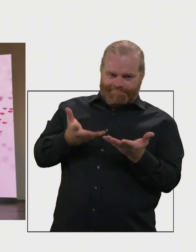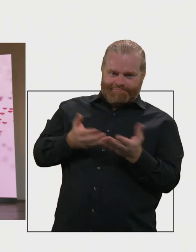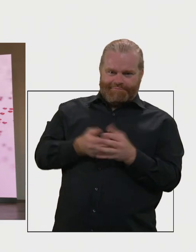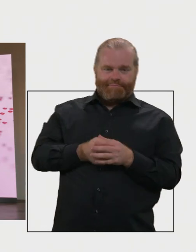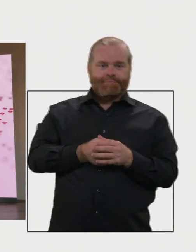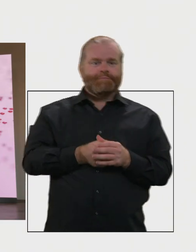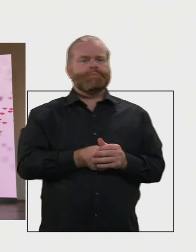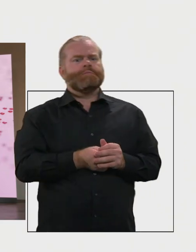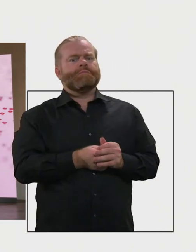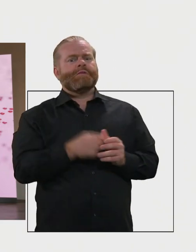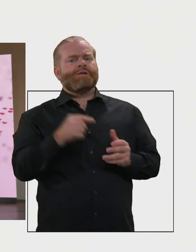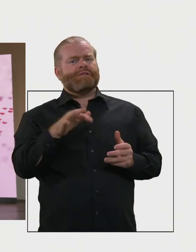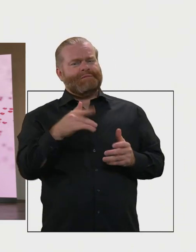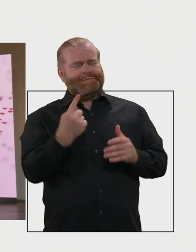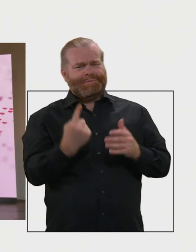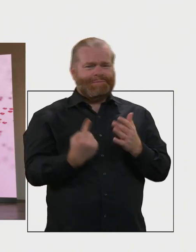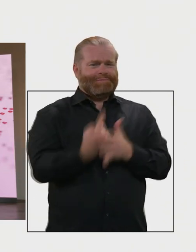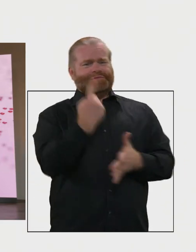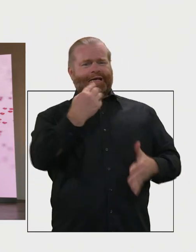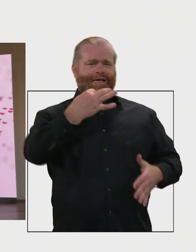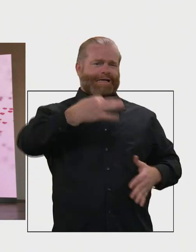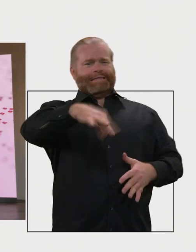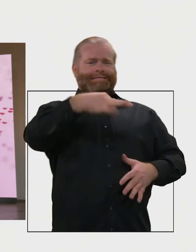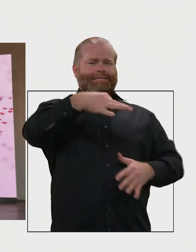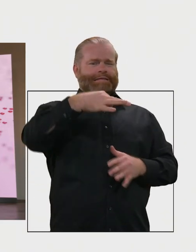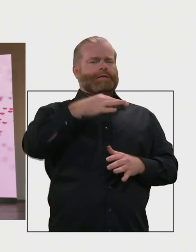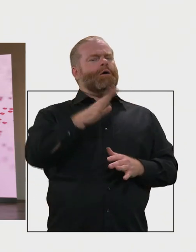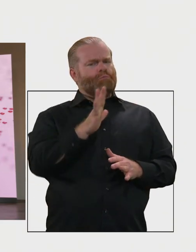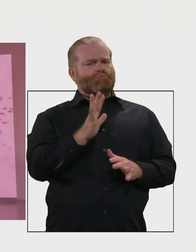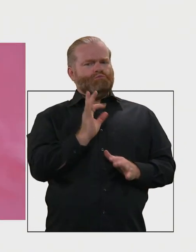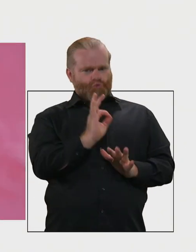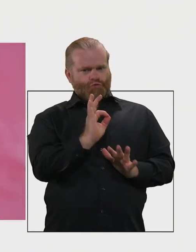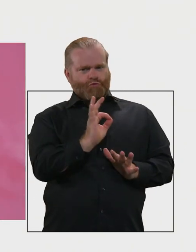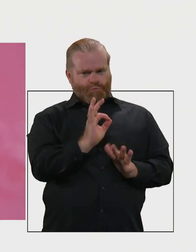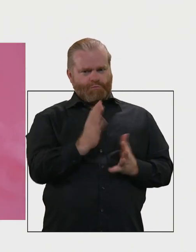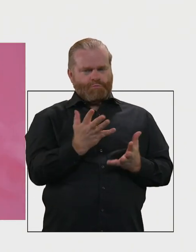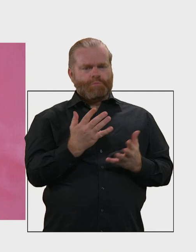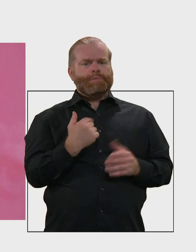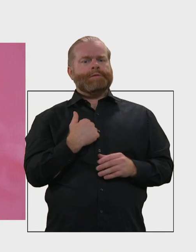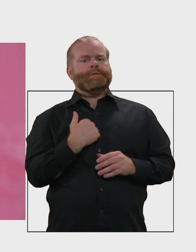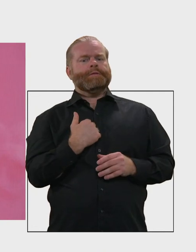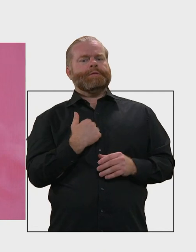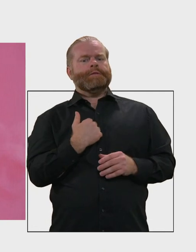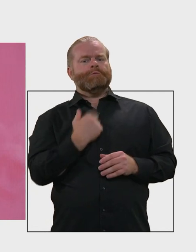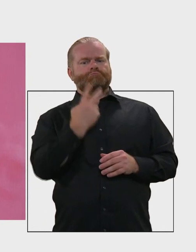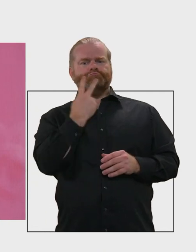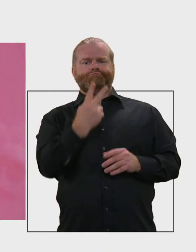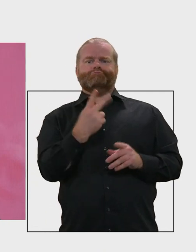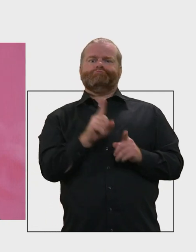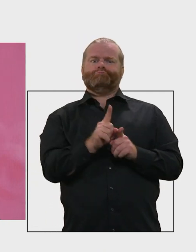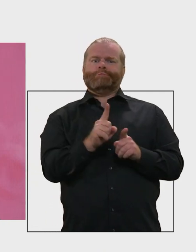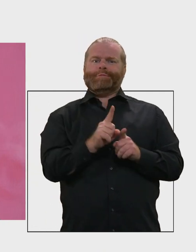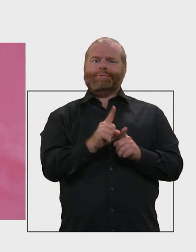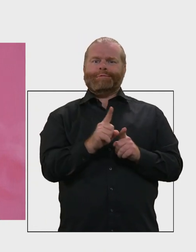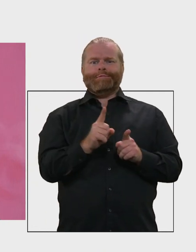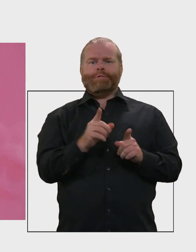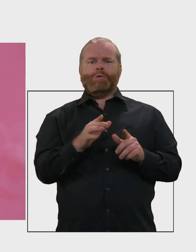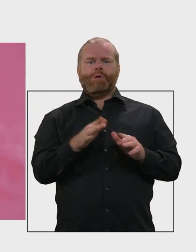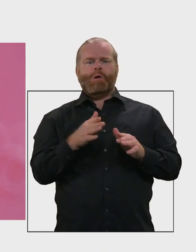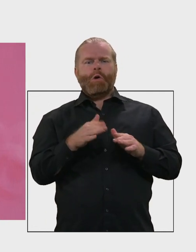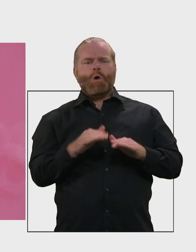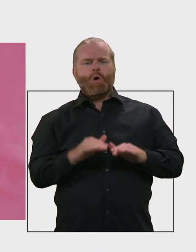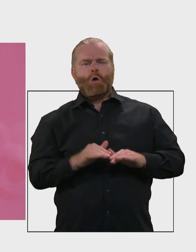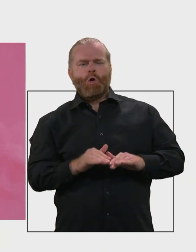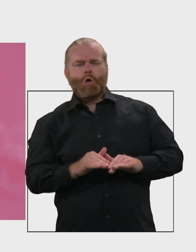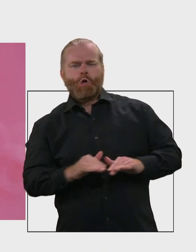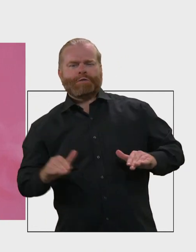gut. Okay. Also wir erleben das jetzt grundsätzlich, dass auch vor dem Hintergrund der rechtlichen Rahmenbedingungen natürlich